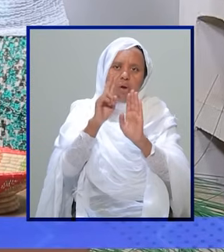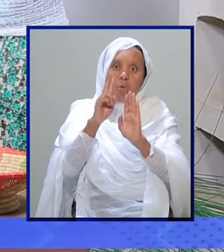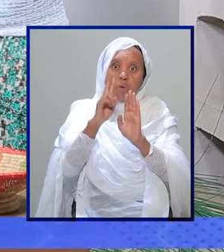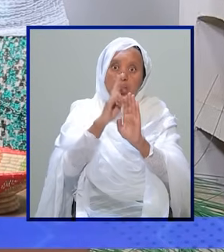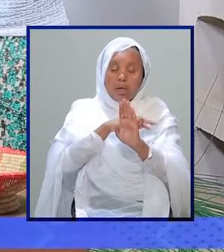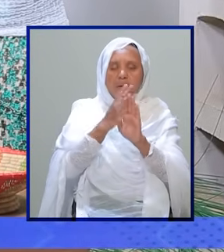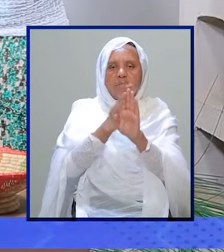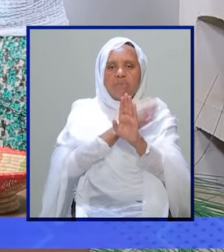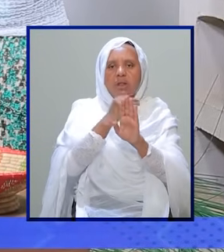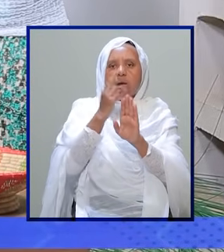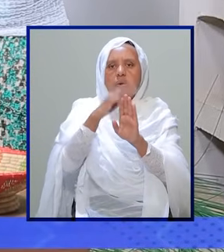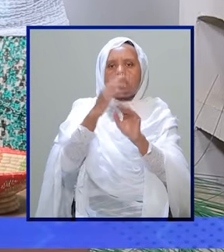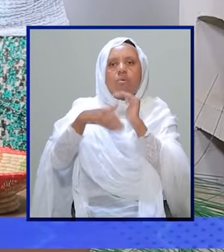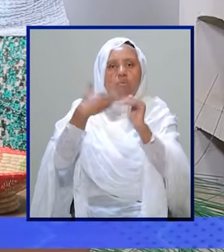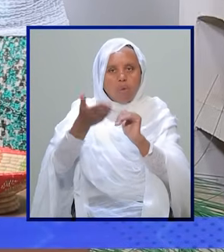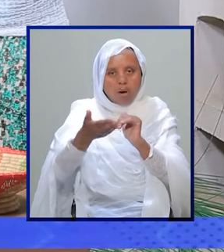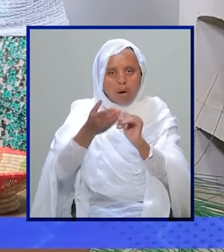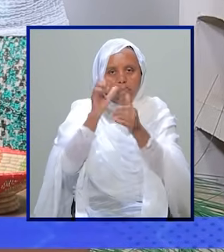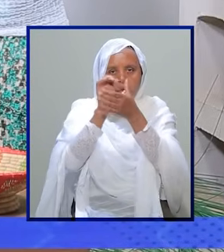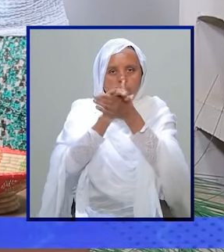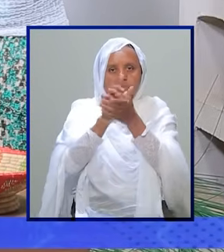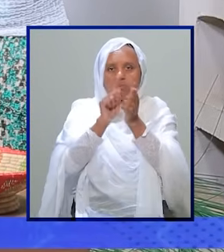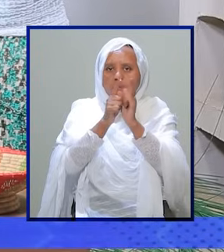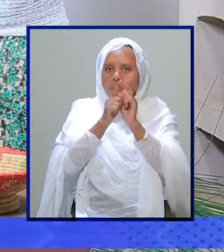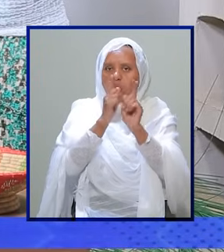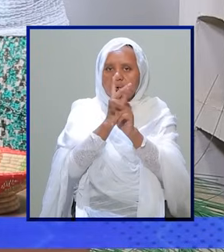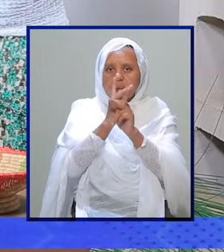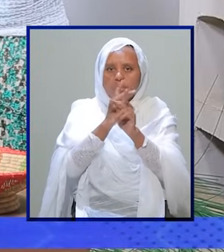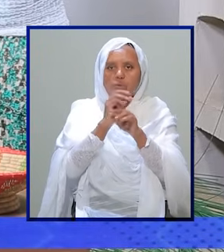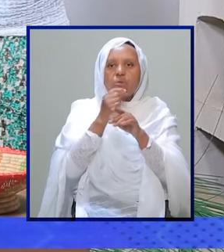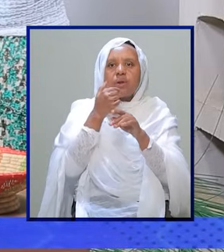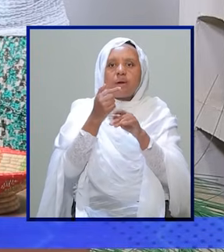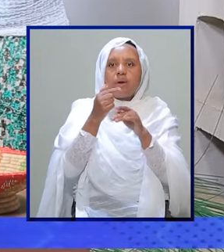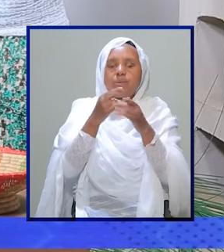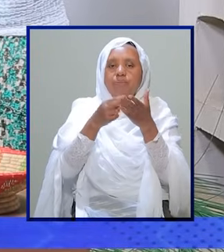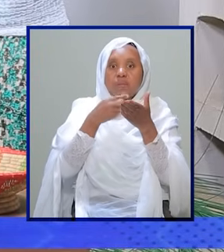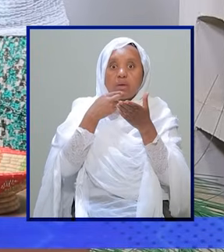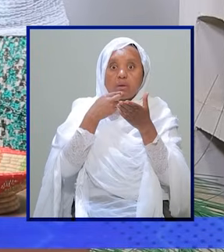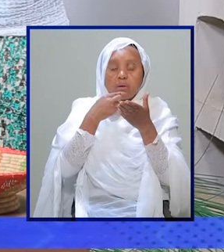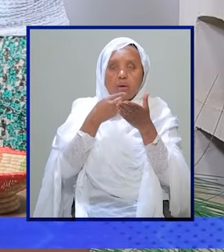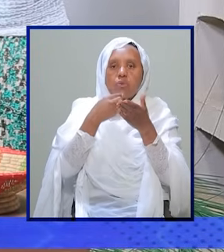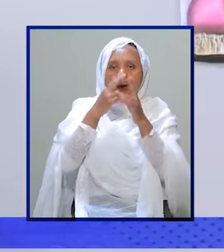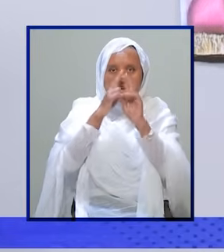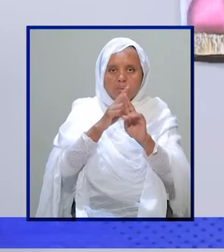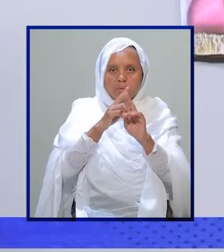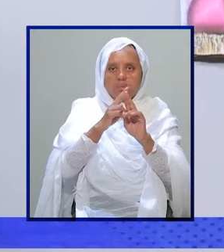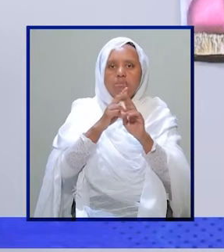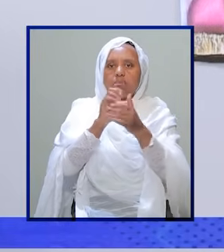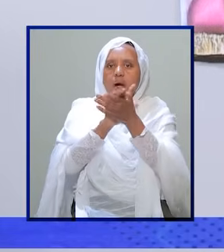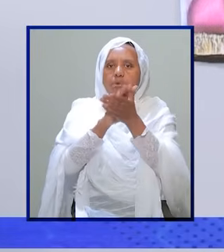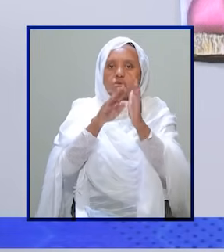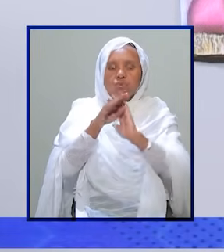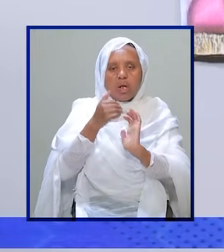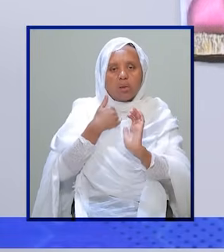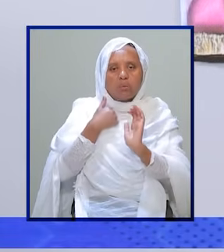በፊትና ከሁለት ቀን በኋላ ባለተዳሮች ከጾታ ግንኙነት እንዲጠበቁ ይነገራል ለስጋው ወደሙ ክብር እንጂ በጾታ በጋብቻ ውስጥ